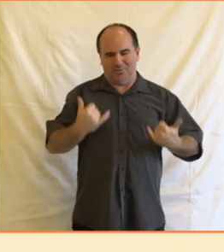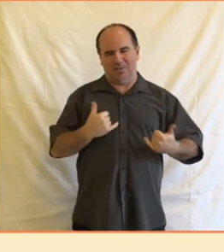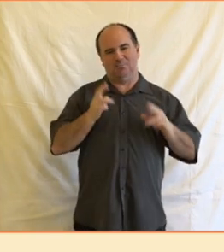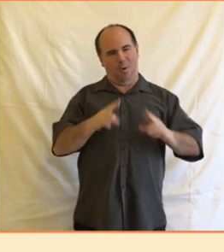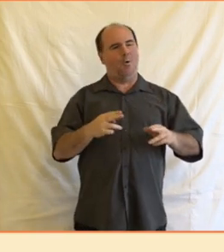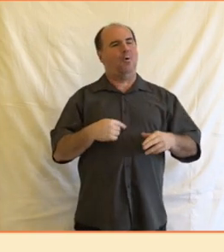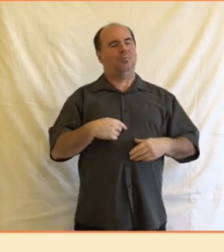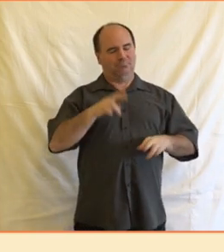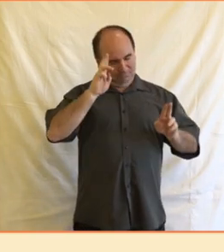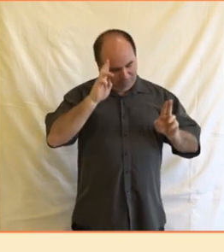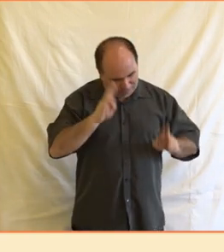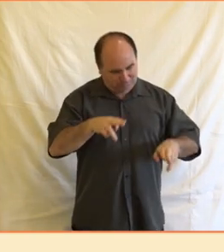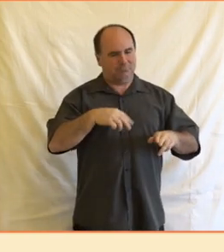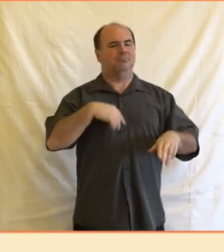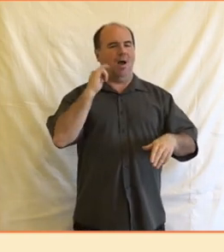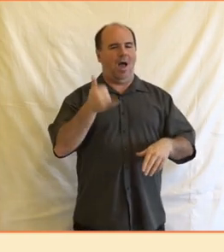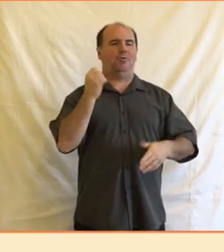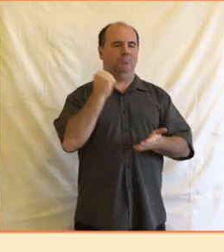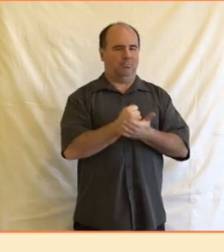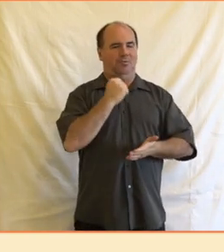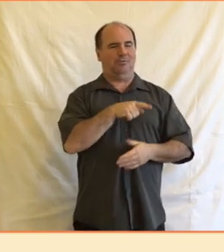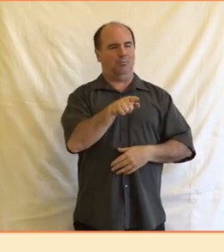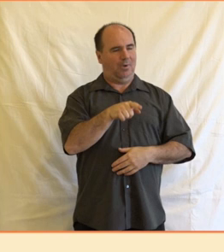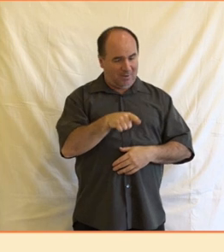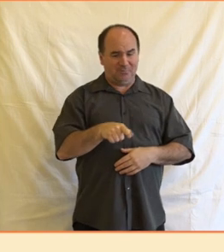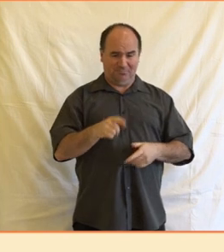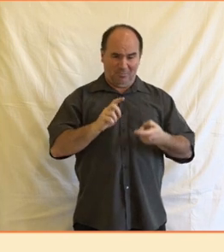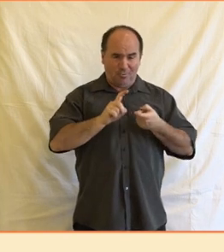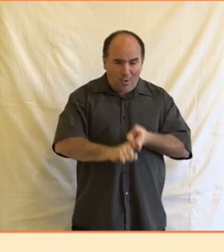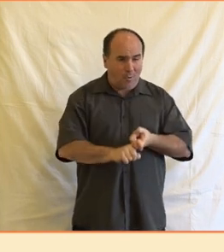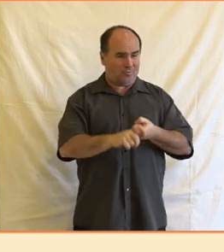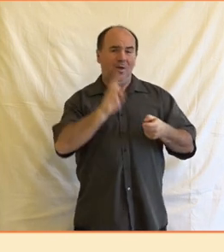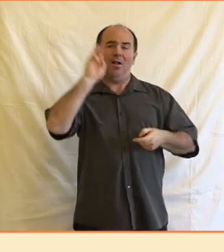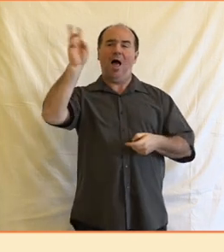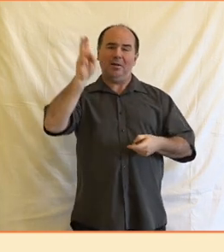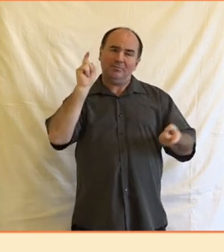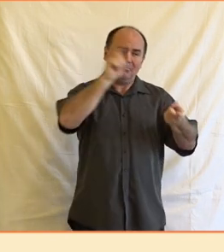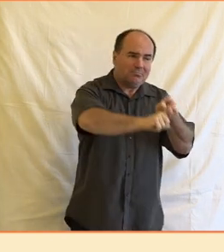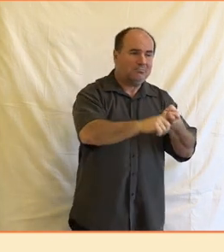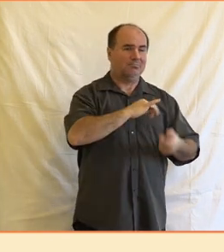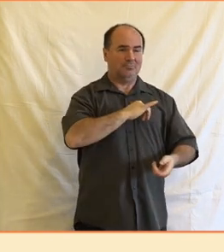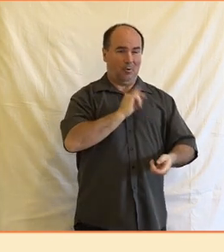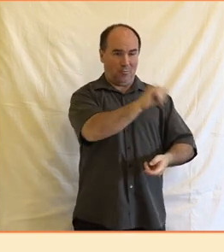problém vůbec komunikovat mezi rodiči ohledně kroužků se školou a podobně.